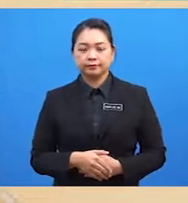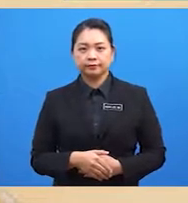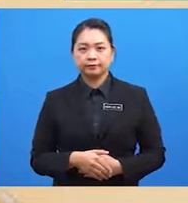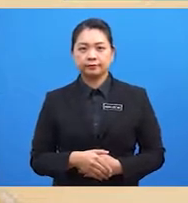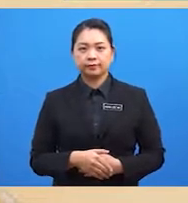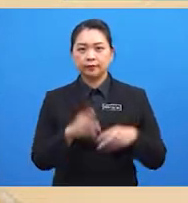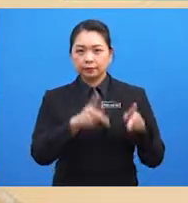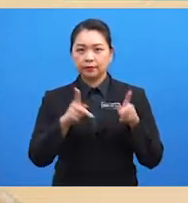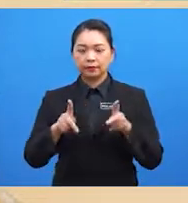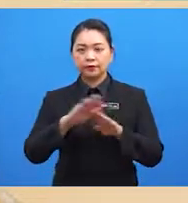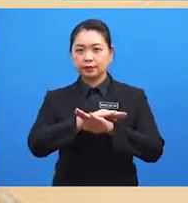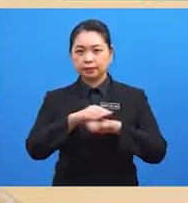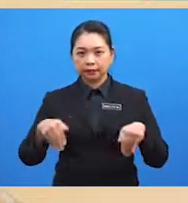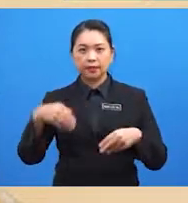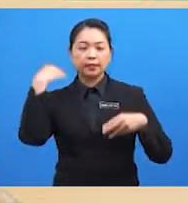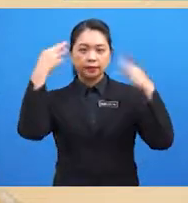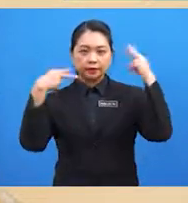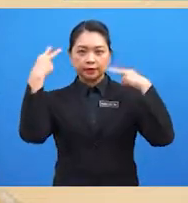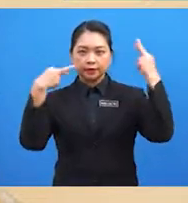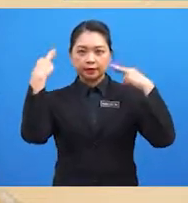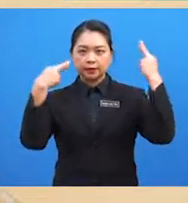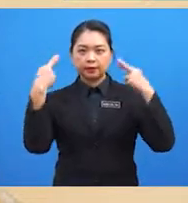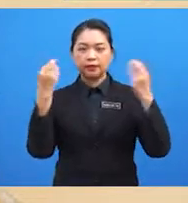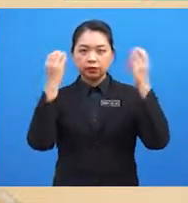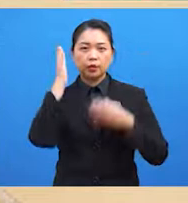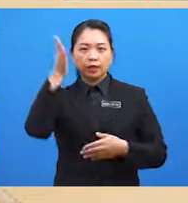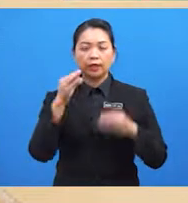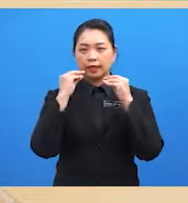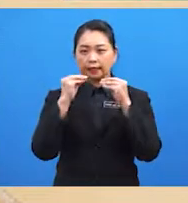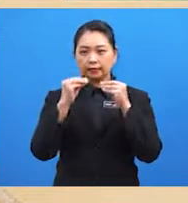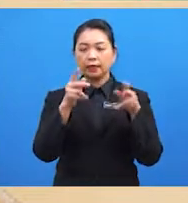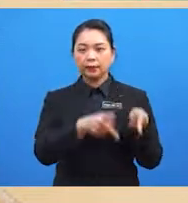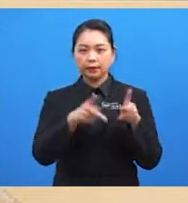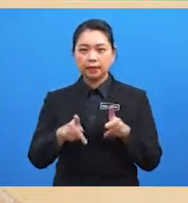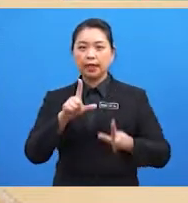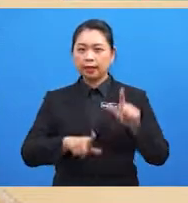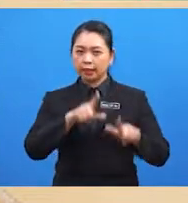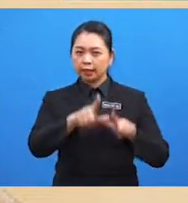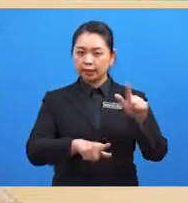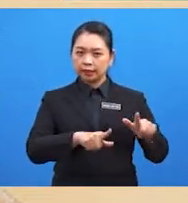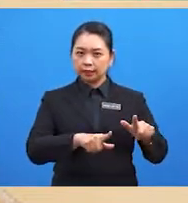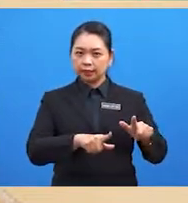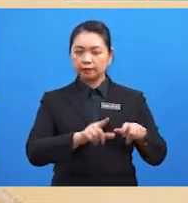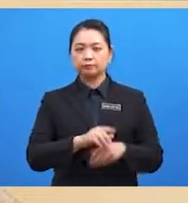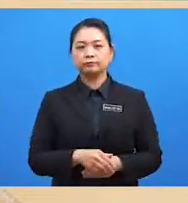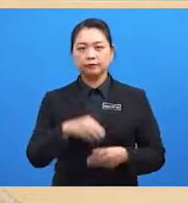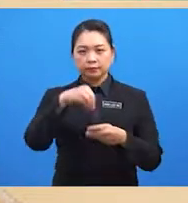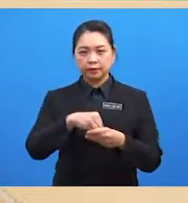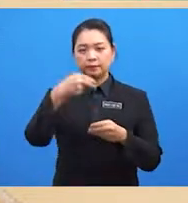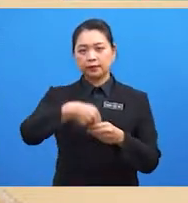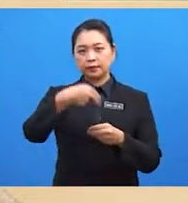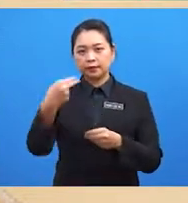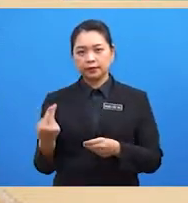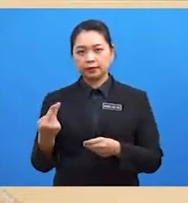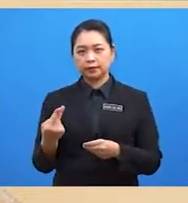Pelajar jangan risau. Cikgu akan mengajar pelajar langkah demi langkah dalam